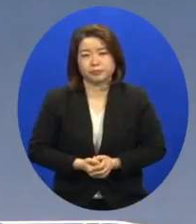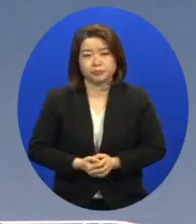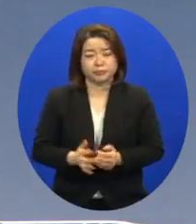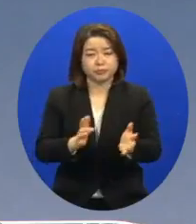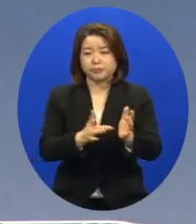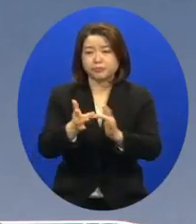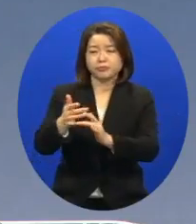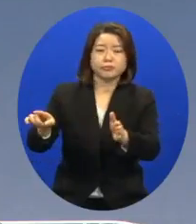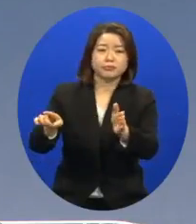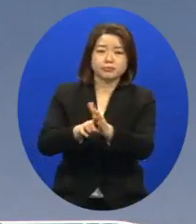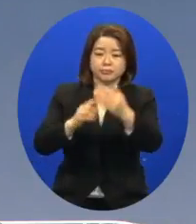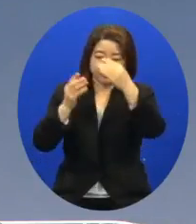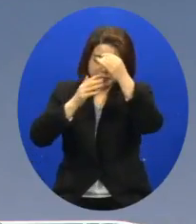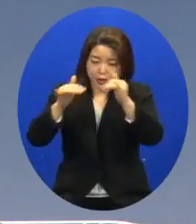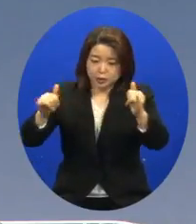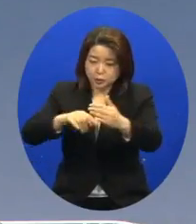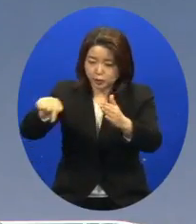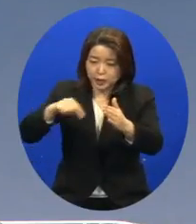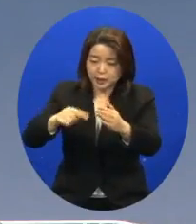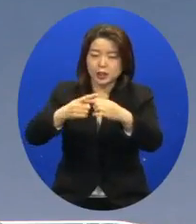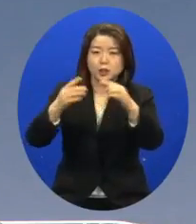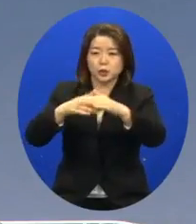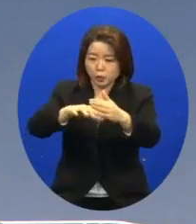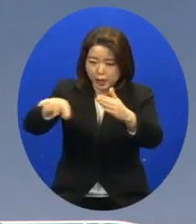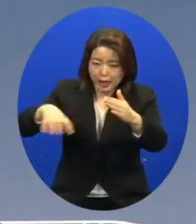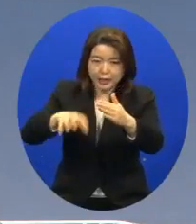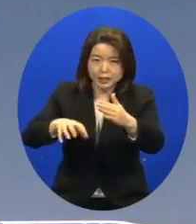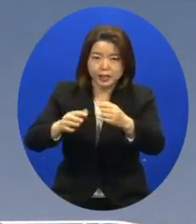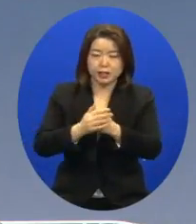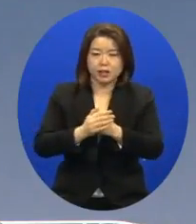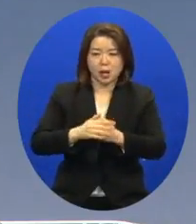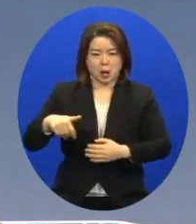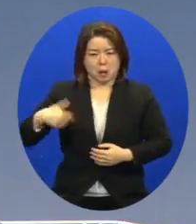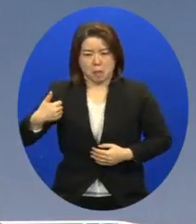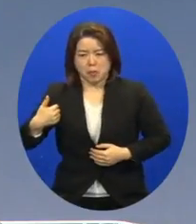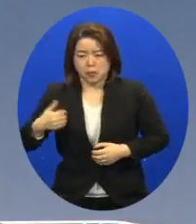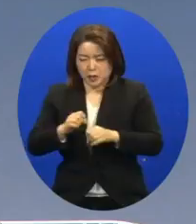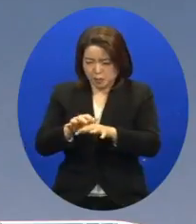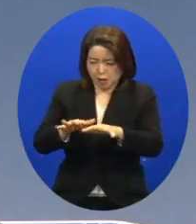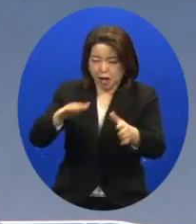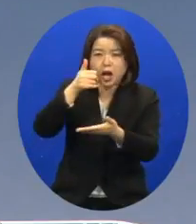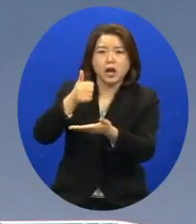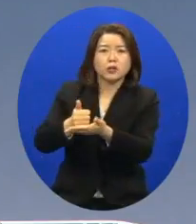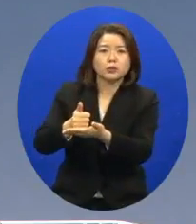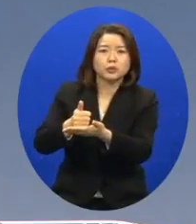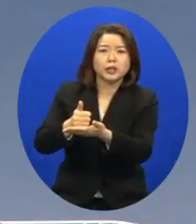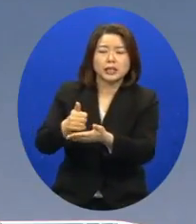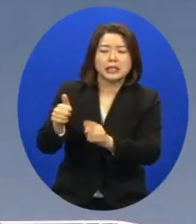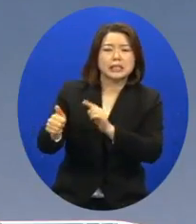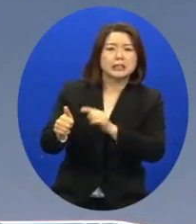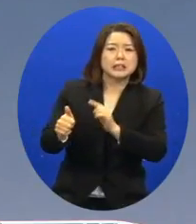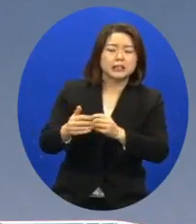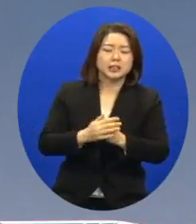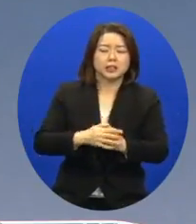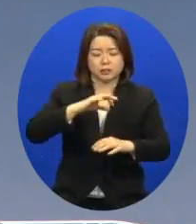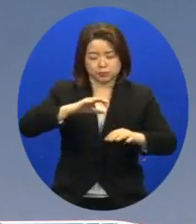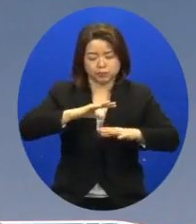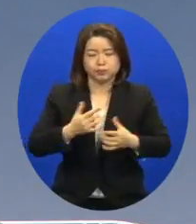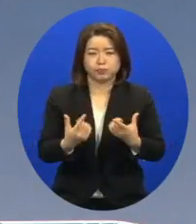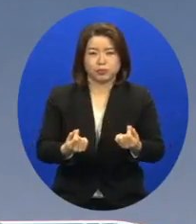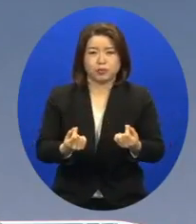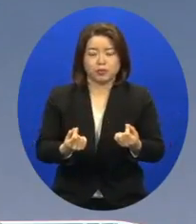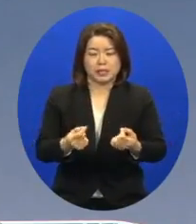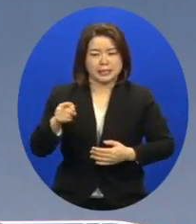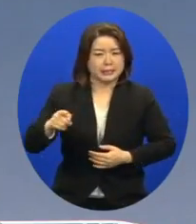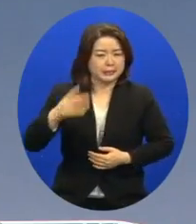예수 믿는 성도들 안에 교회 안에 알게 모르게 퍼져 있는 주에 그 죄가 무섭 그걸